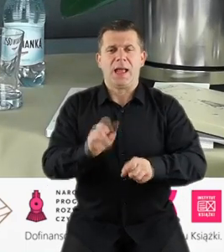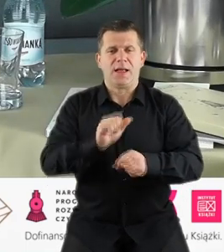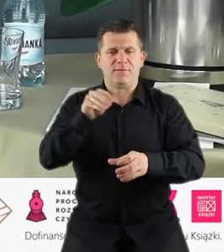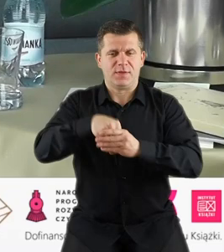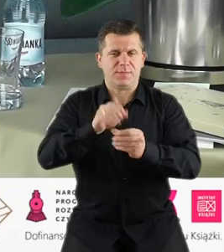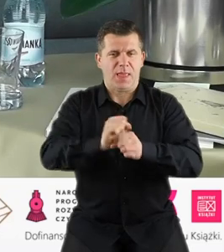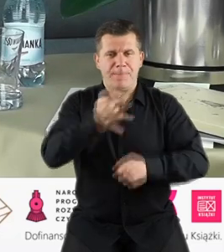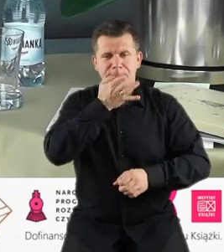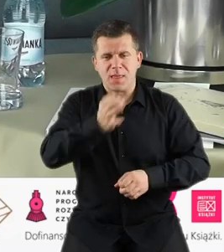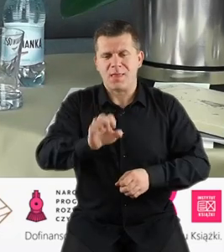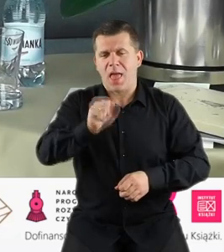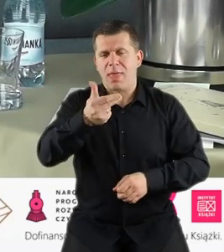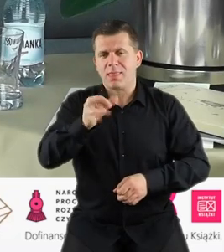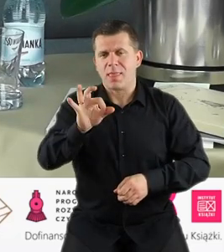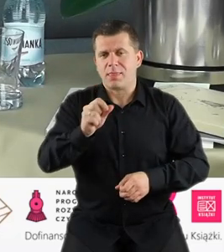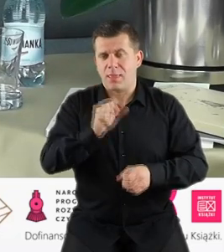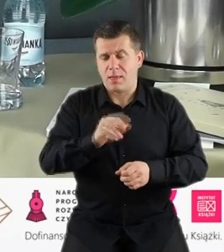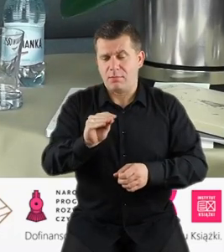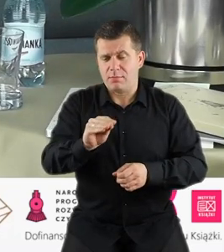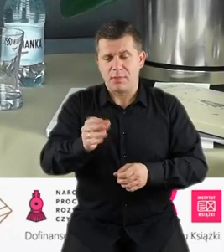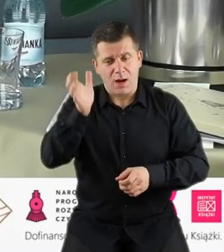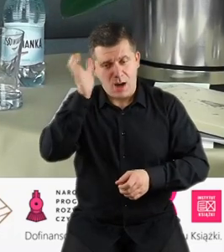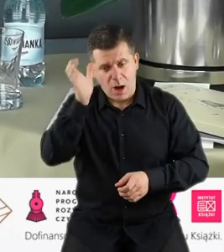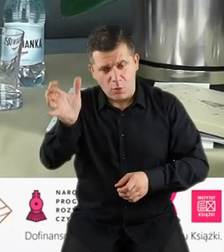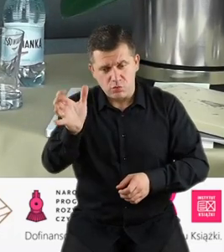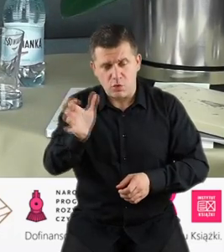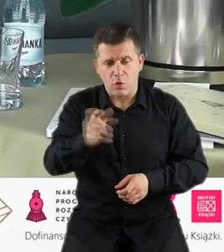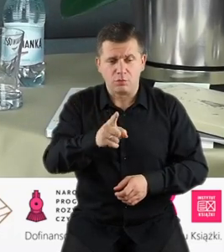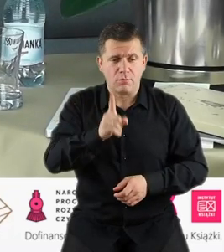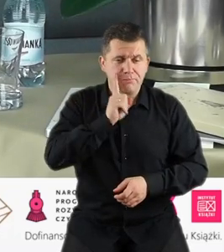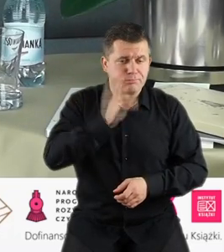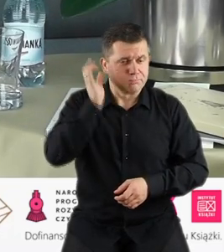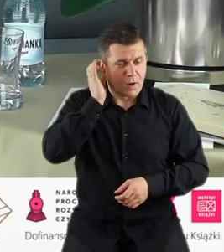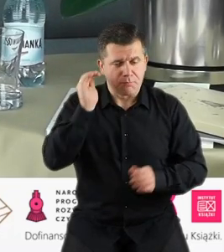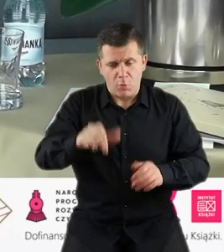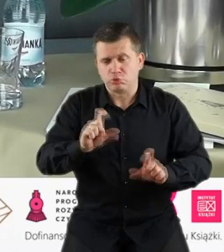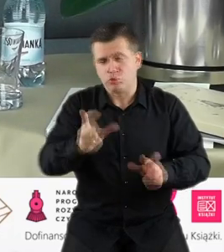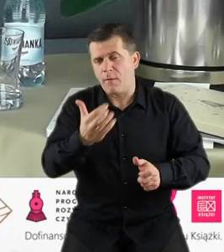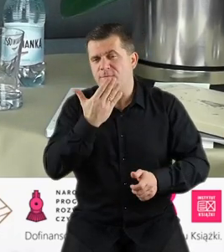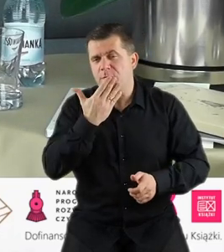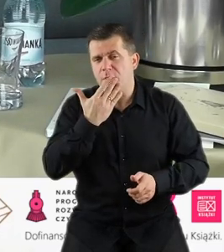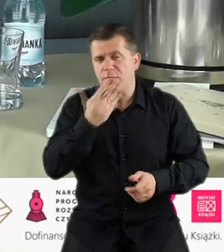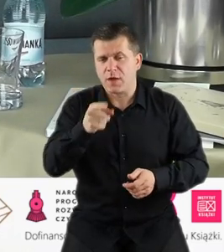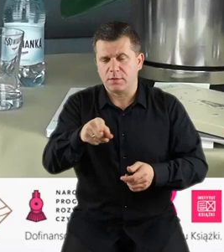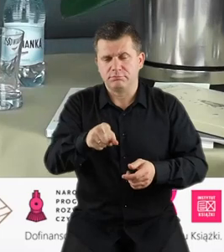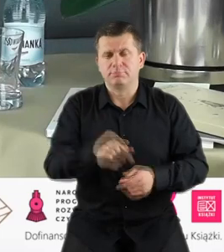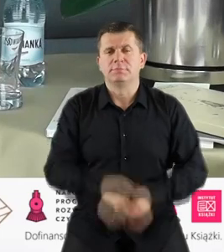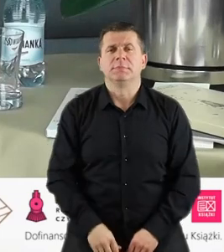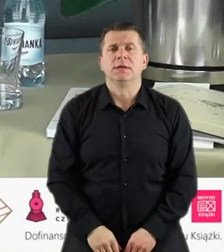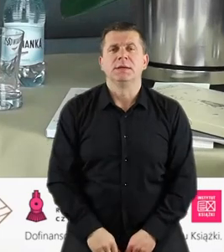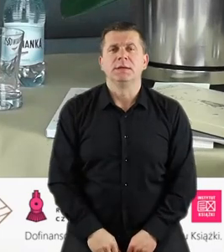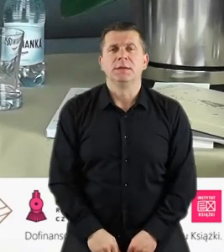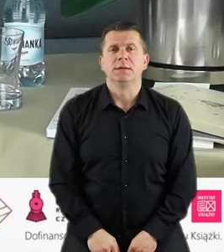pytanie, taka ankieta i rzeczywiście autorzy i autorki mają szansę się wypowiedzieć.